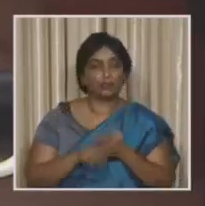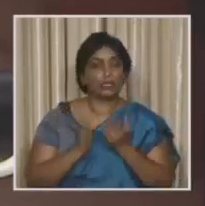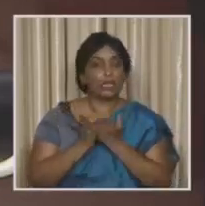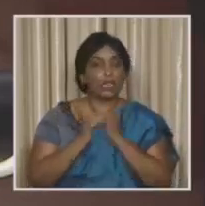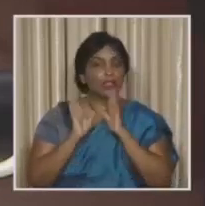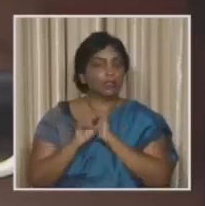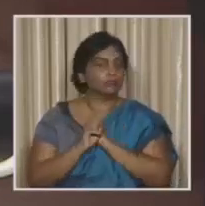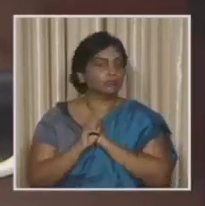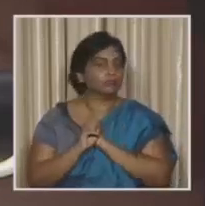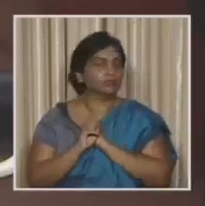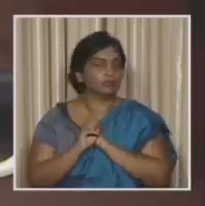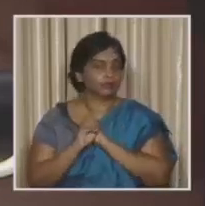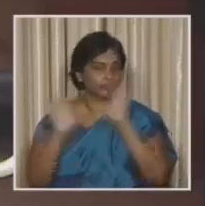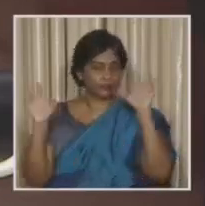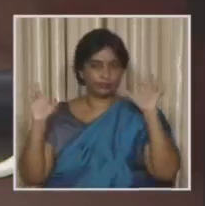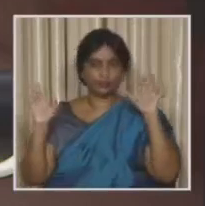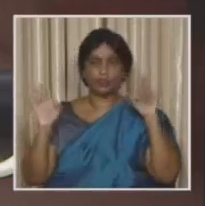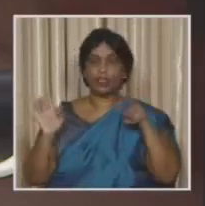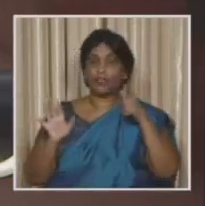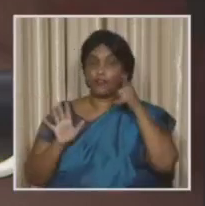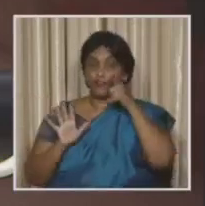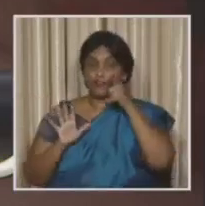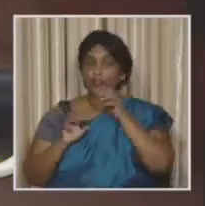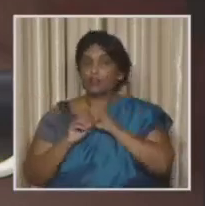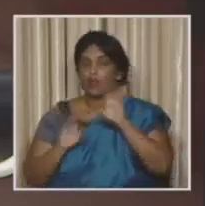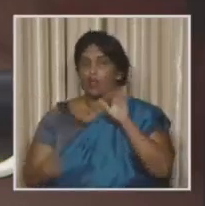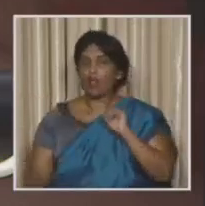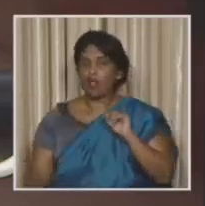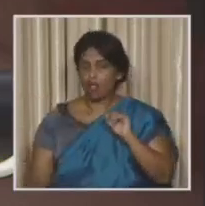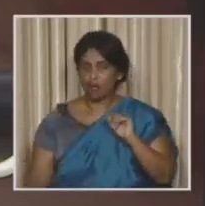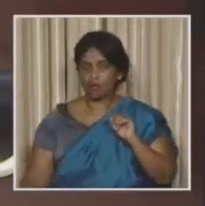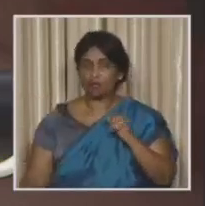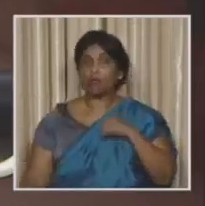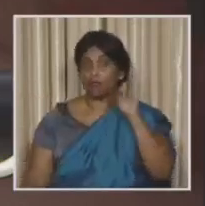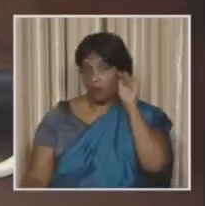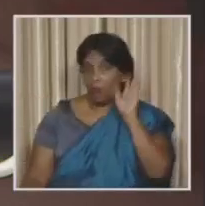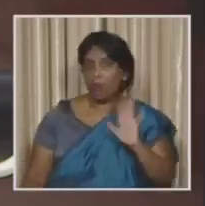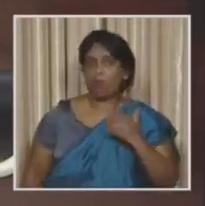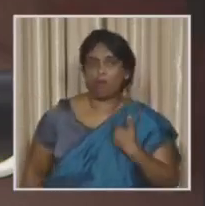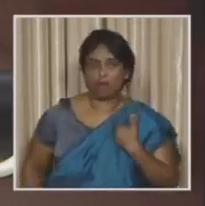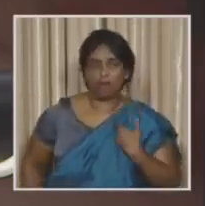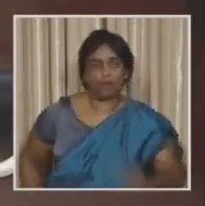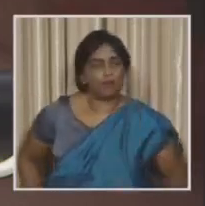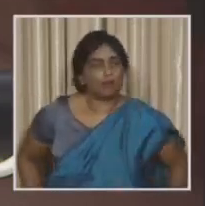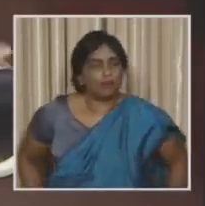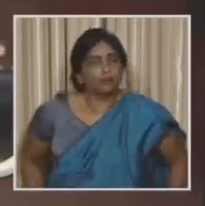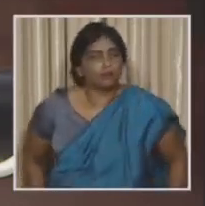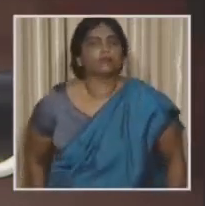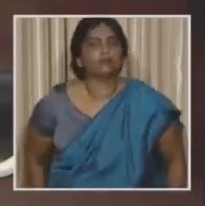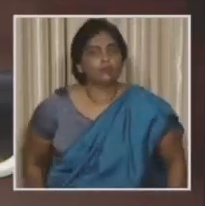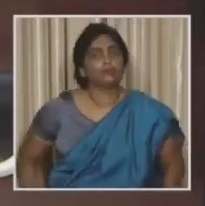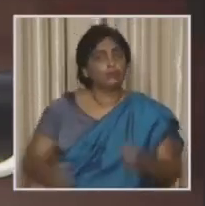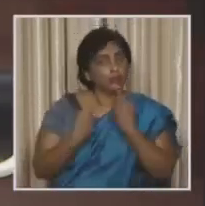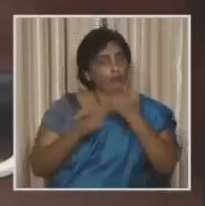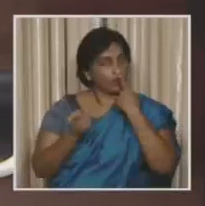ඉන්දියාවෙන් ප්‍රකාශයටපත් වෙනවා ඒ වීඩියෝ ගියේ කොහොමද අපි දැනගත යුතු කරුණු විමර්ශනය කරලා අපිට